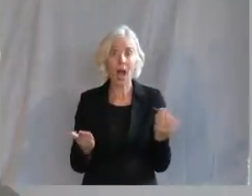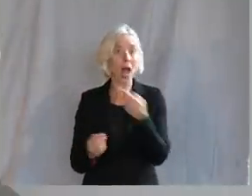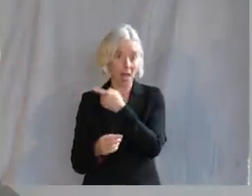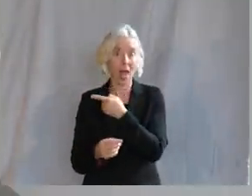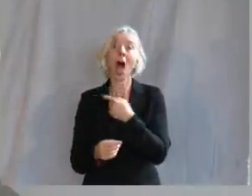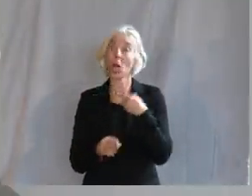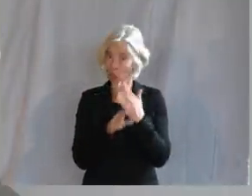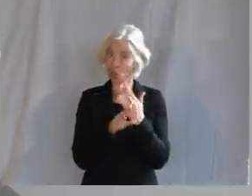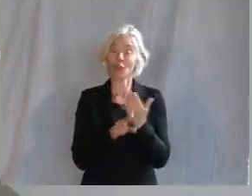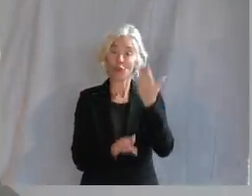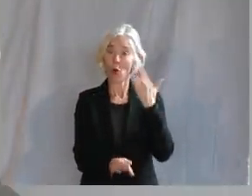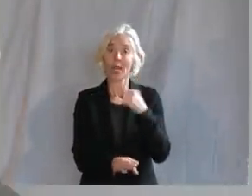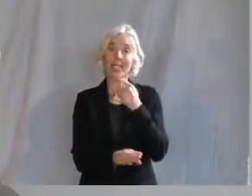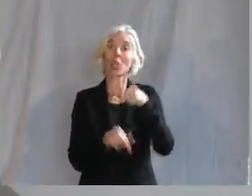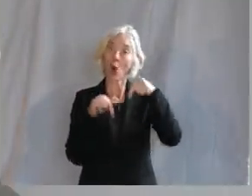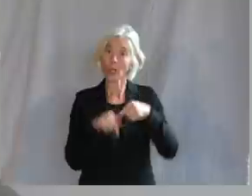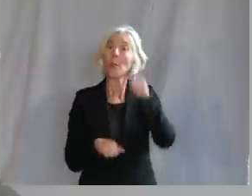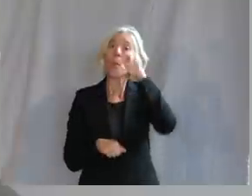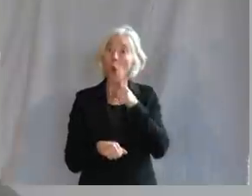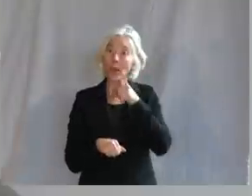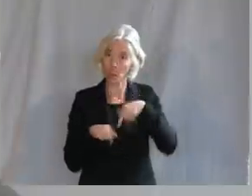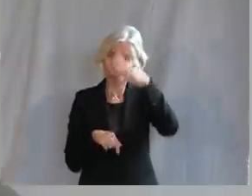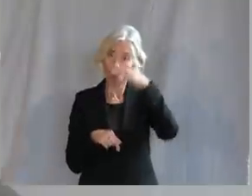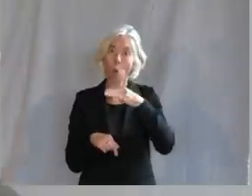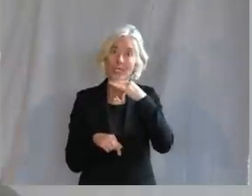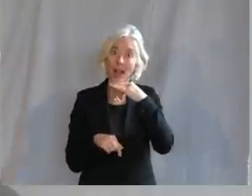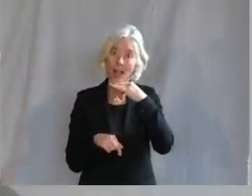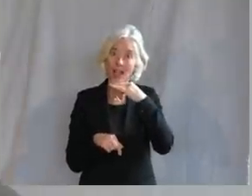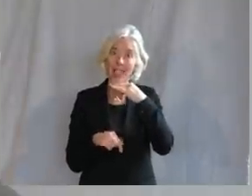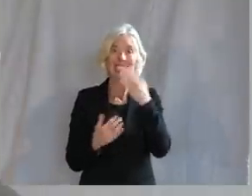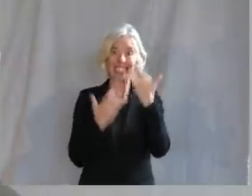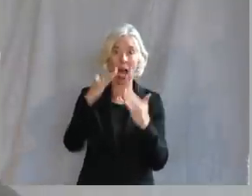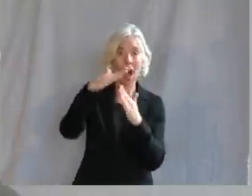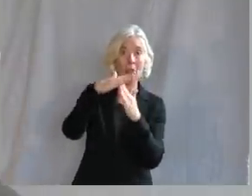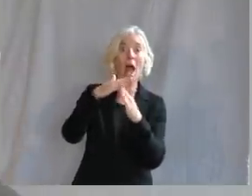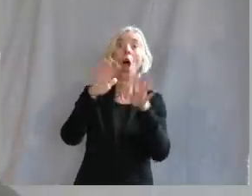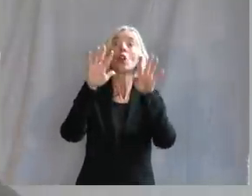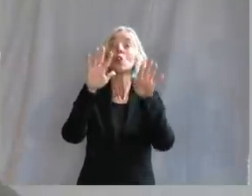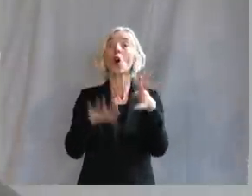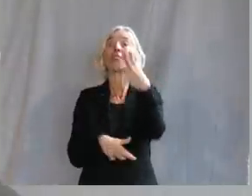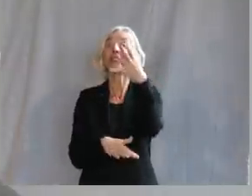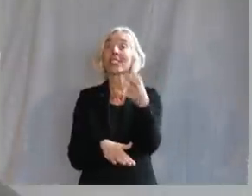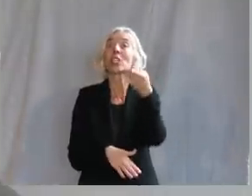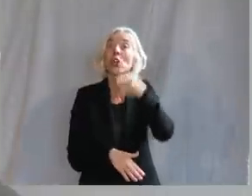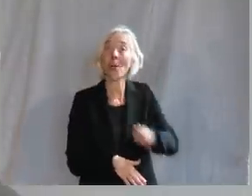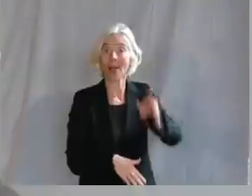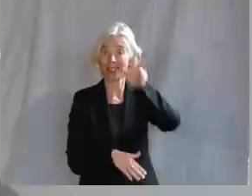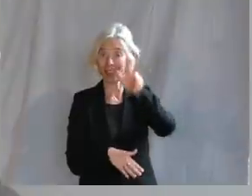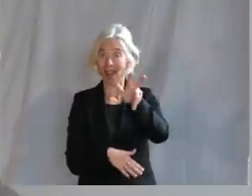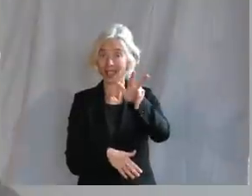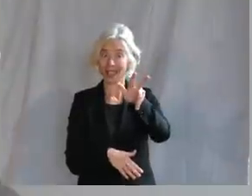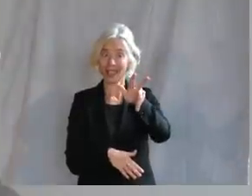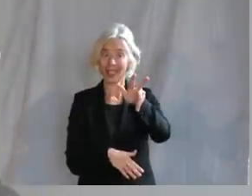bei 49,3. Der Tag ist nicht vorbei und es werden momentan viele